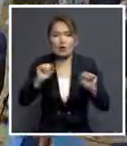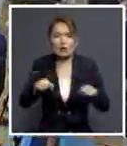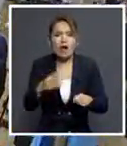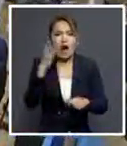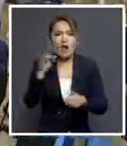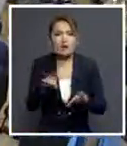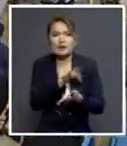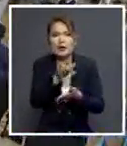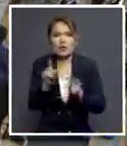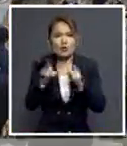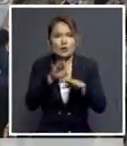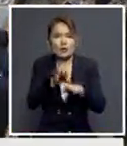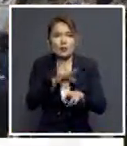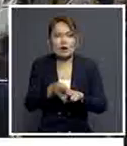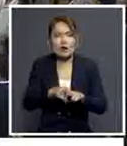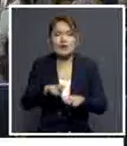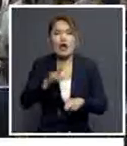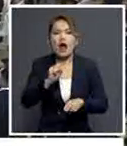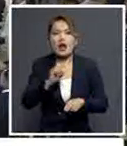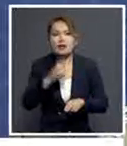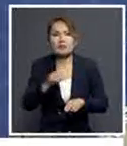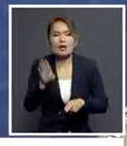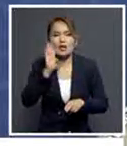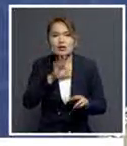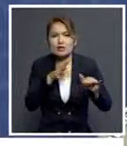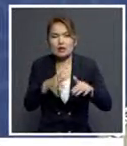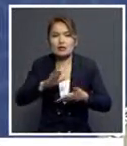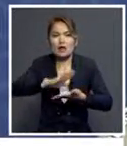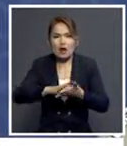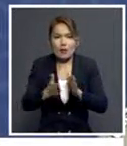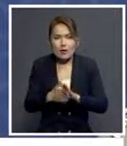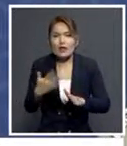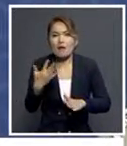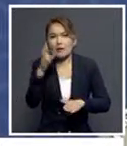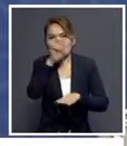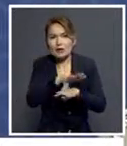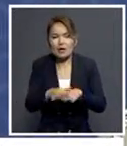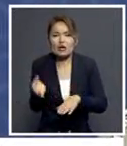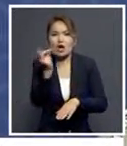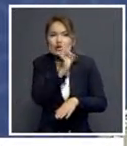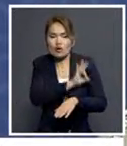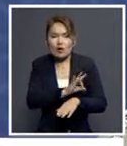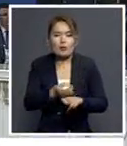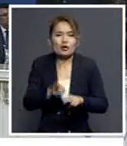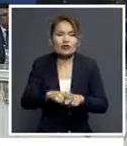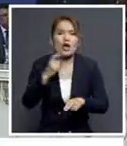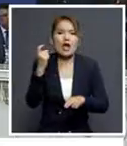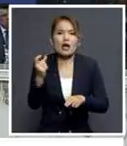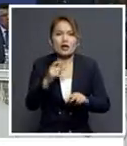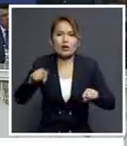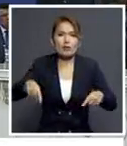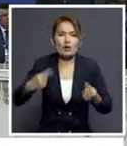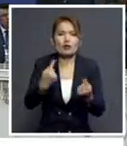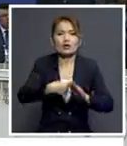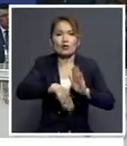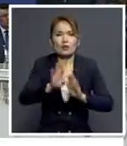пікірі. Олардың сөзінше, Каспийді келісім арқылы тиімді пайдалану жағалаудағы 5 мемлекеттің де экономикасы үшін тың